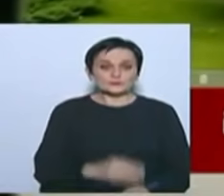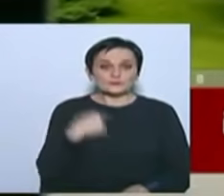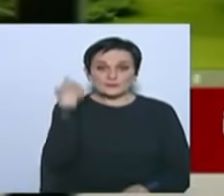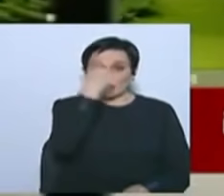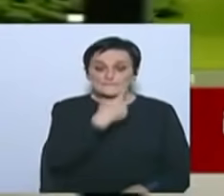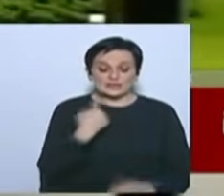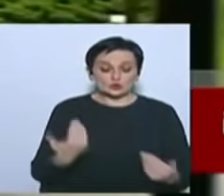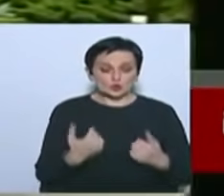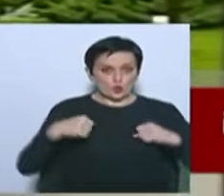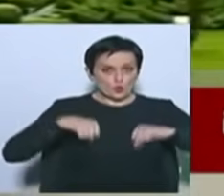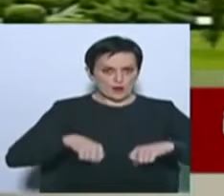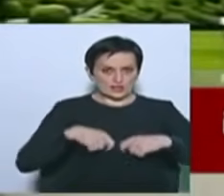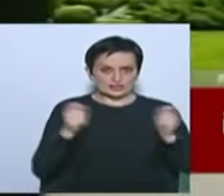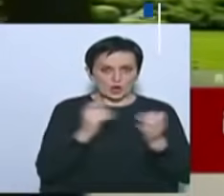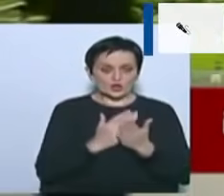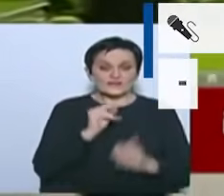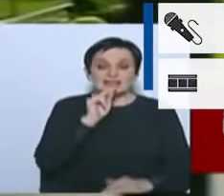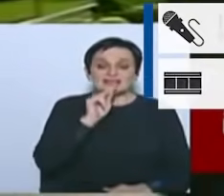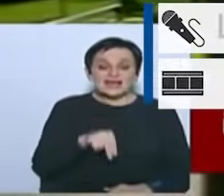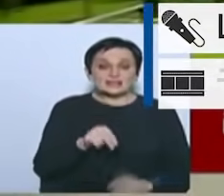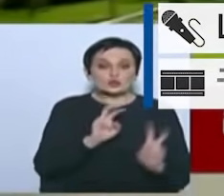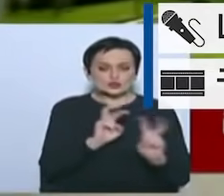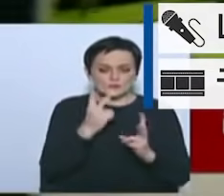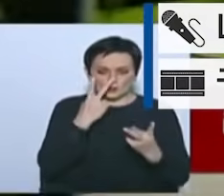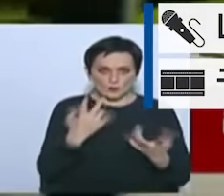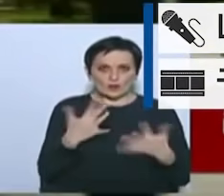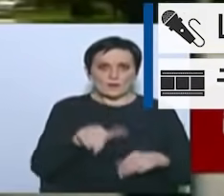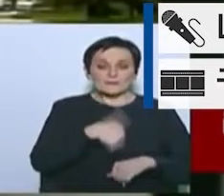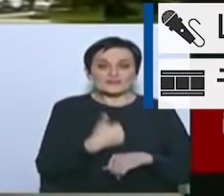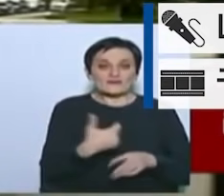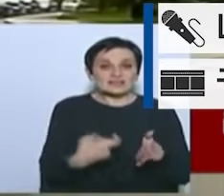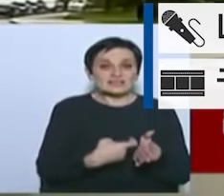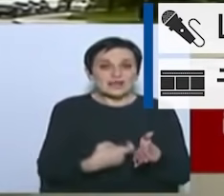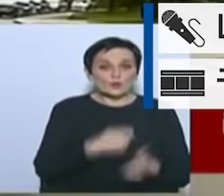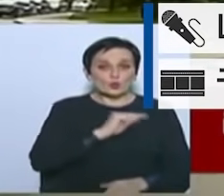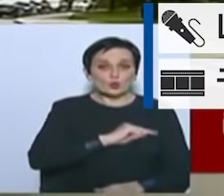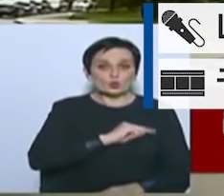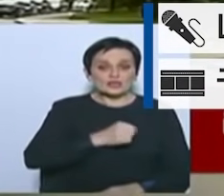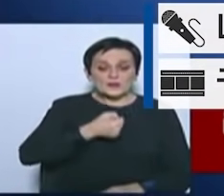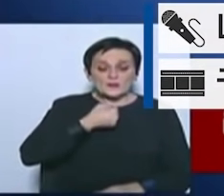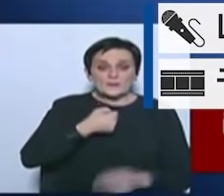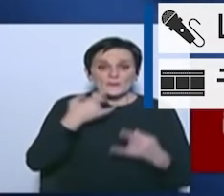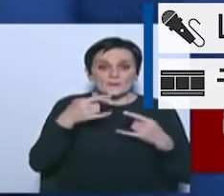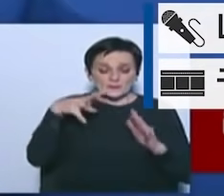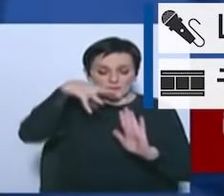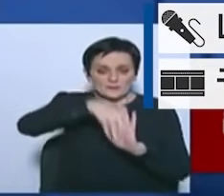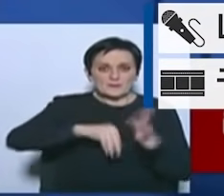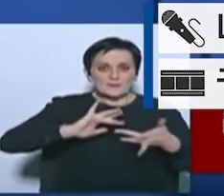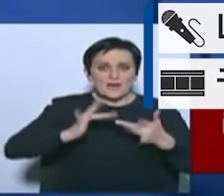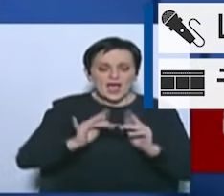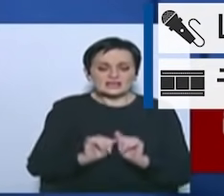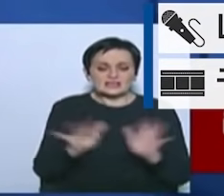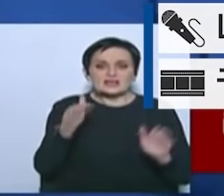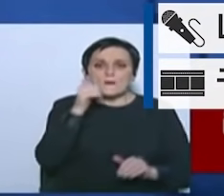Վրա ծուղափար եկեղեցին աննախադեպ սկանդալի կենտրոնում համացանցում է հայտնվել երկրի թերևս ամենաազդեցիկ